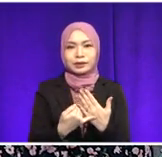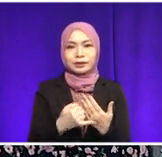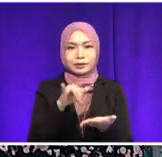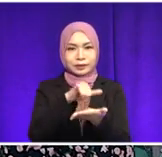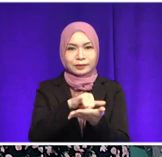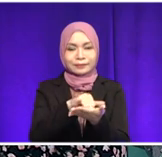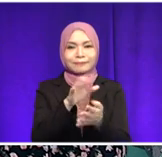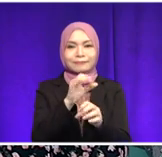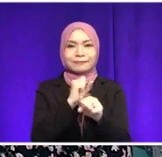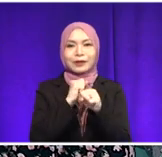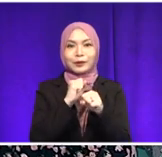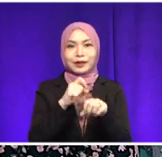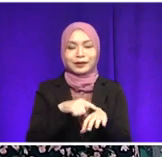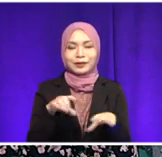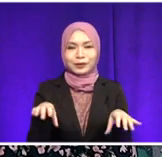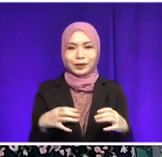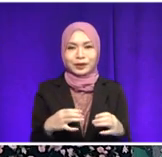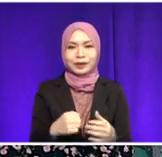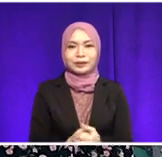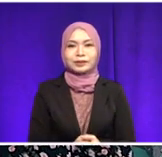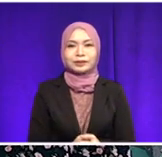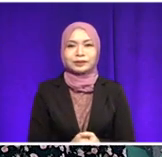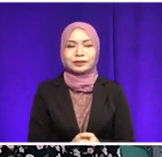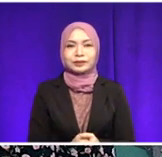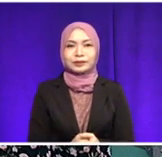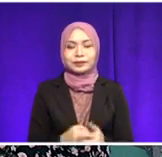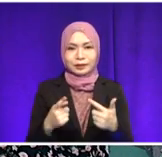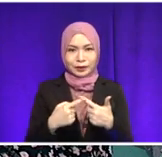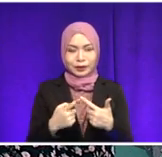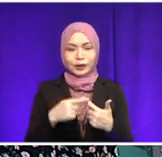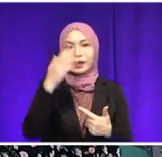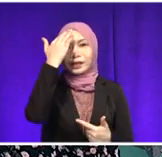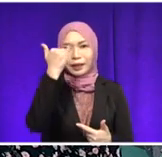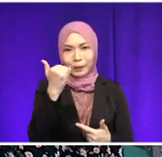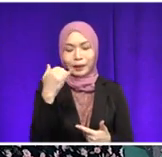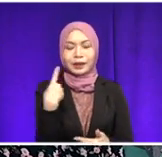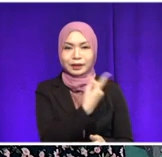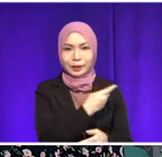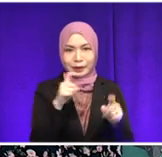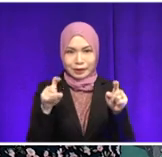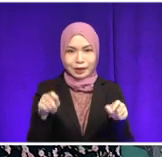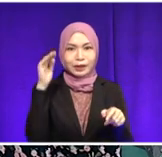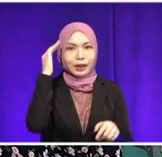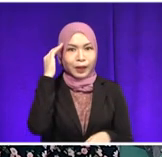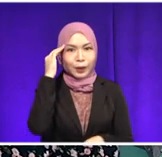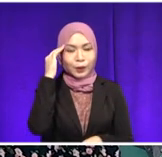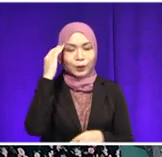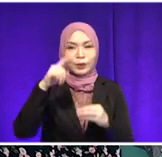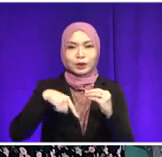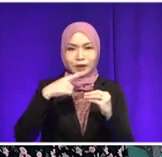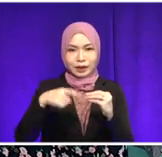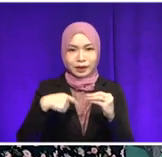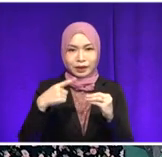maklumat lengkap tentang pelanggan Kenapa kita perlu tahu tentang pelanggan sebab pelanggan yang